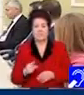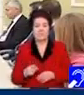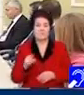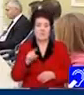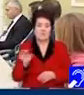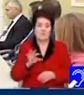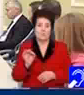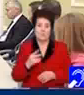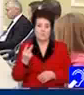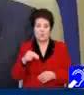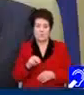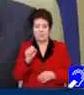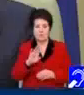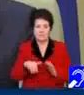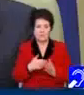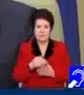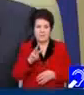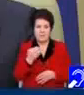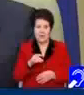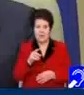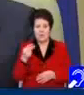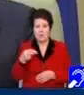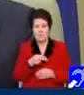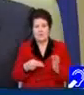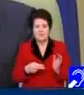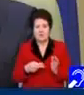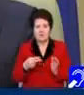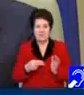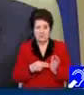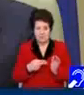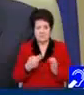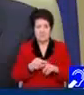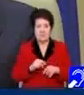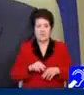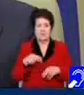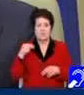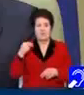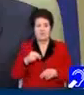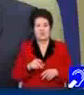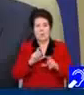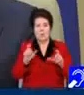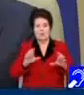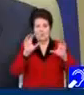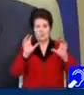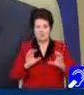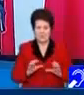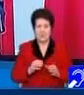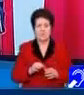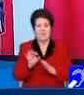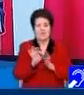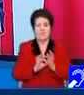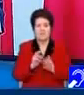din octombrie 2011 și până în luna mai anului 2017 a fost președintele Curții Constituționale. Imediat